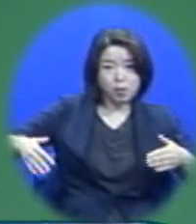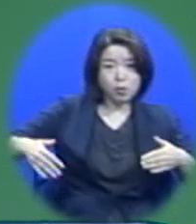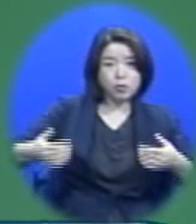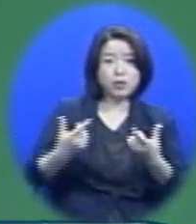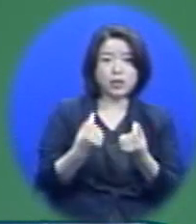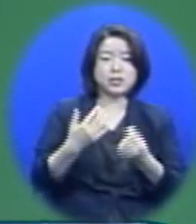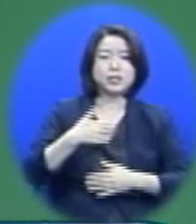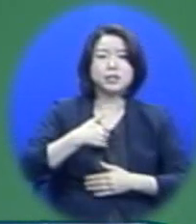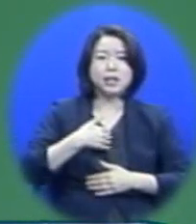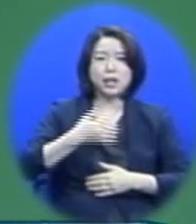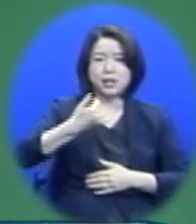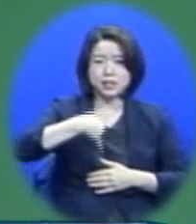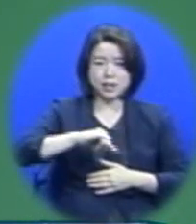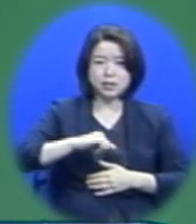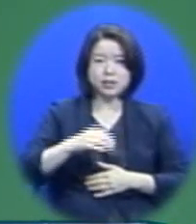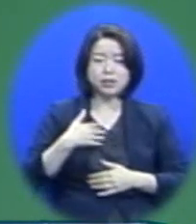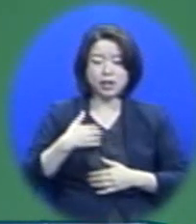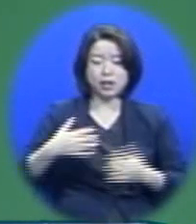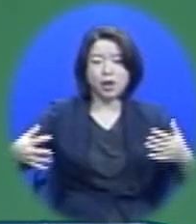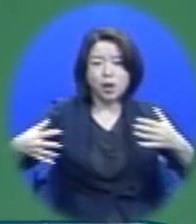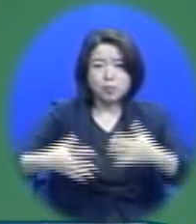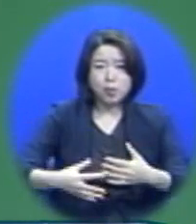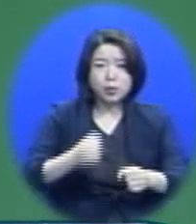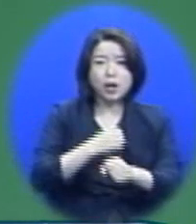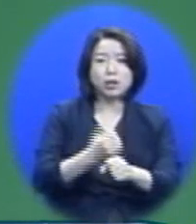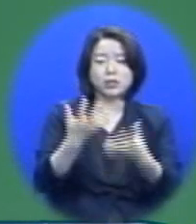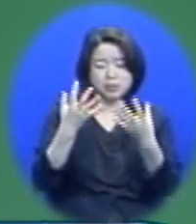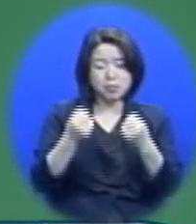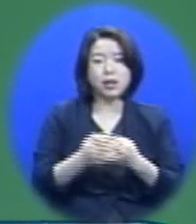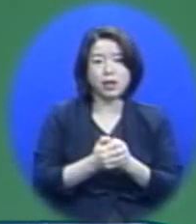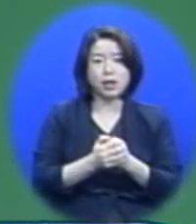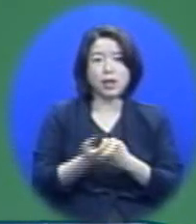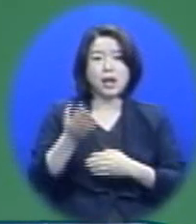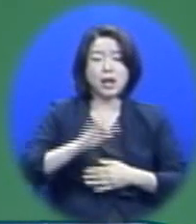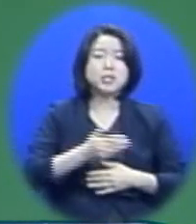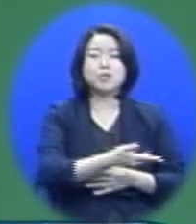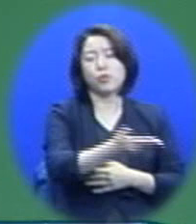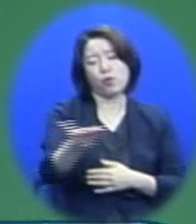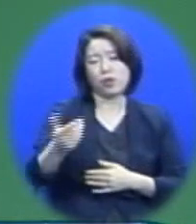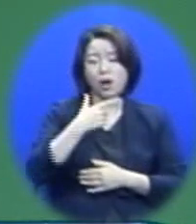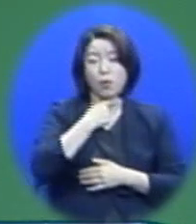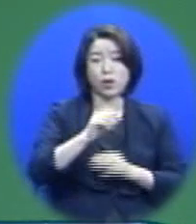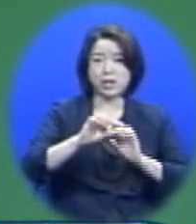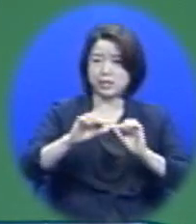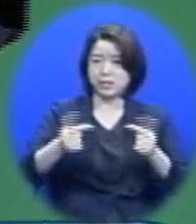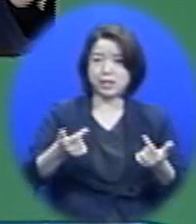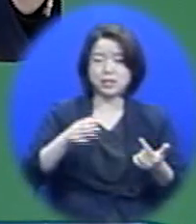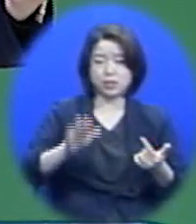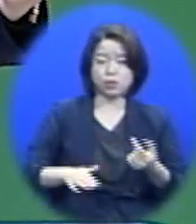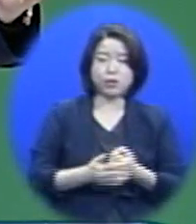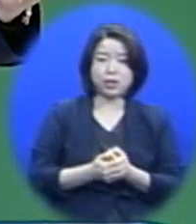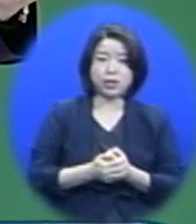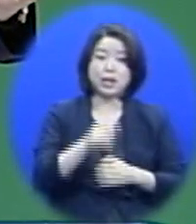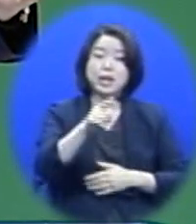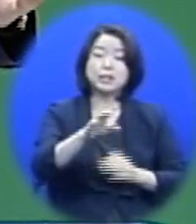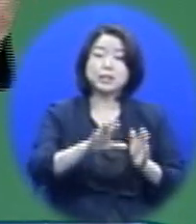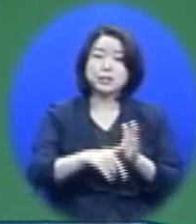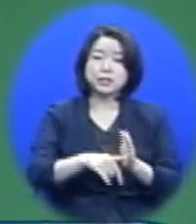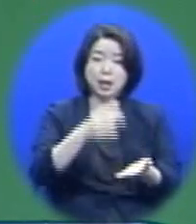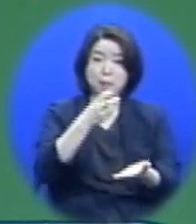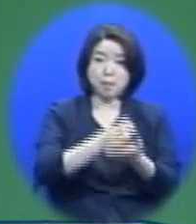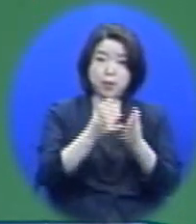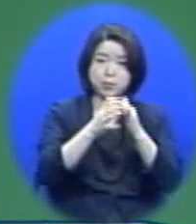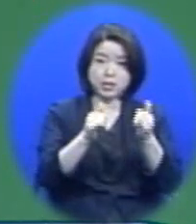일이 몇 번이더냐? 그러나 너희가 원하지 아니하였도다. 그때 당시에 바리새인들에게 하시는